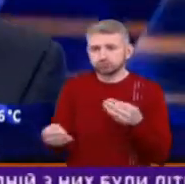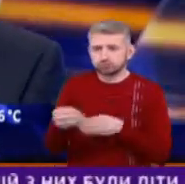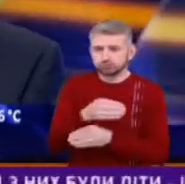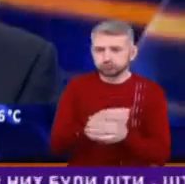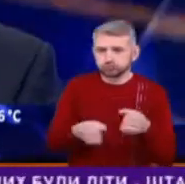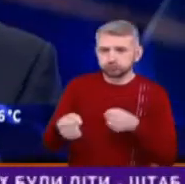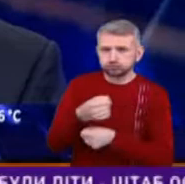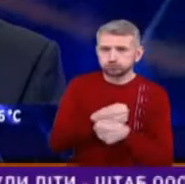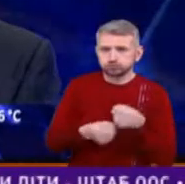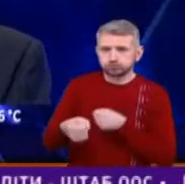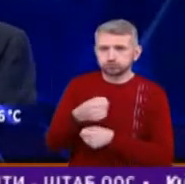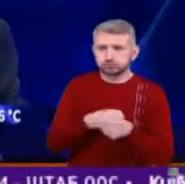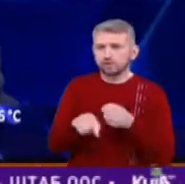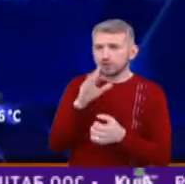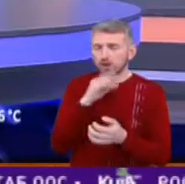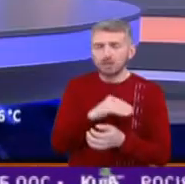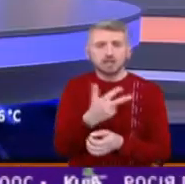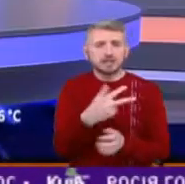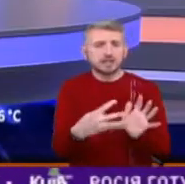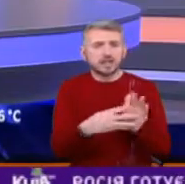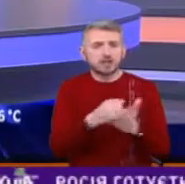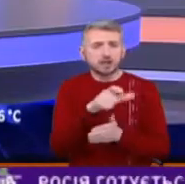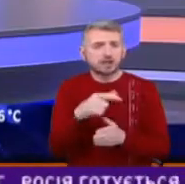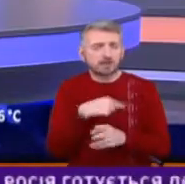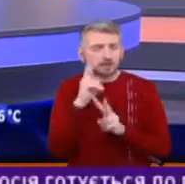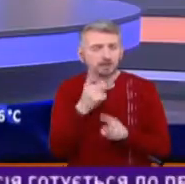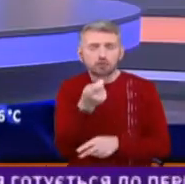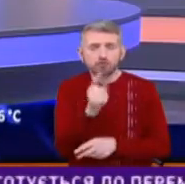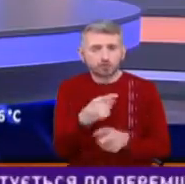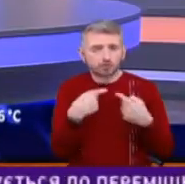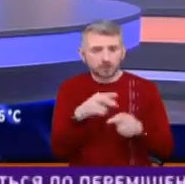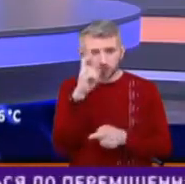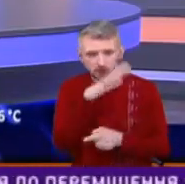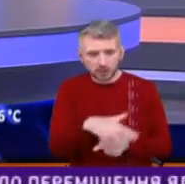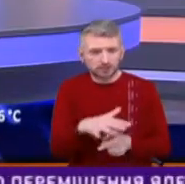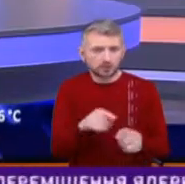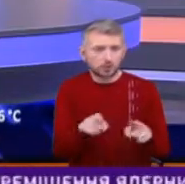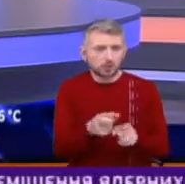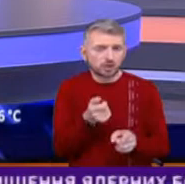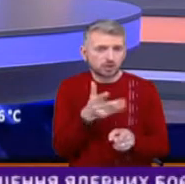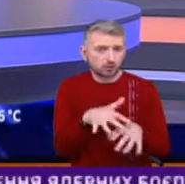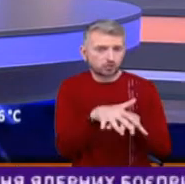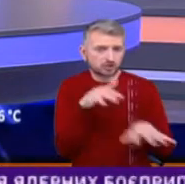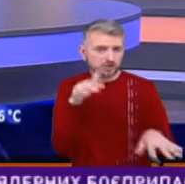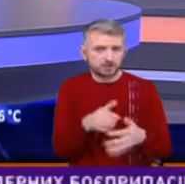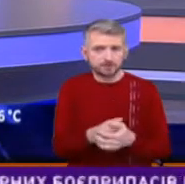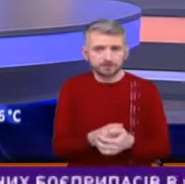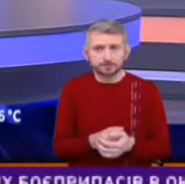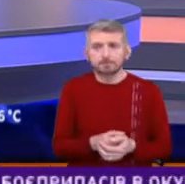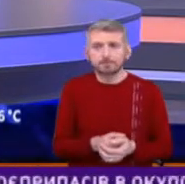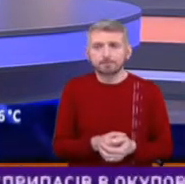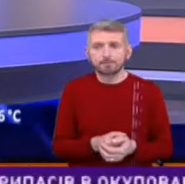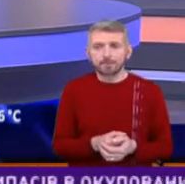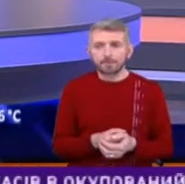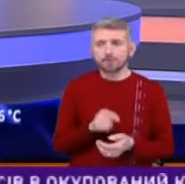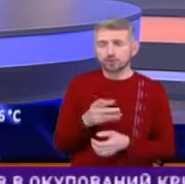колу. 39 кандидатів. Я не знаю жодної іншої країни в таку кількість кандидатів. Я думаю, Олена зараз допомогла згадати